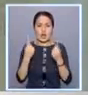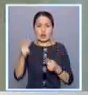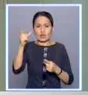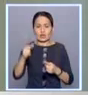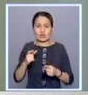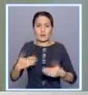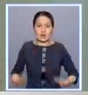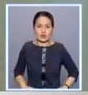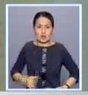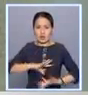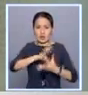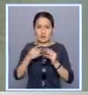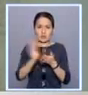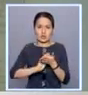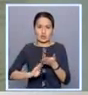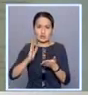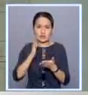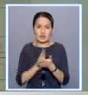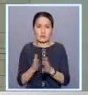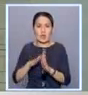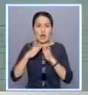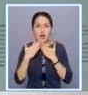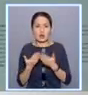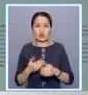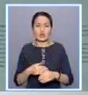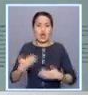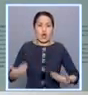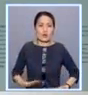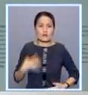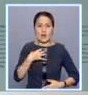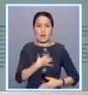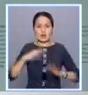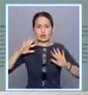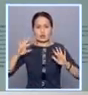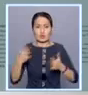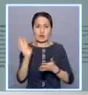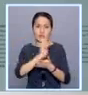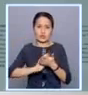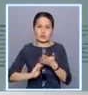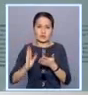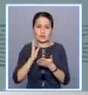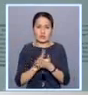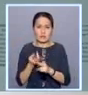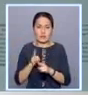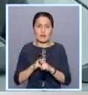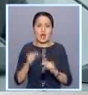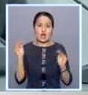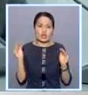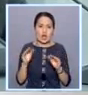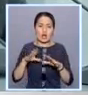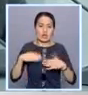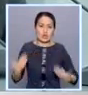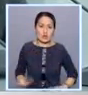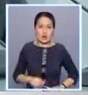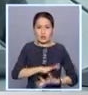тұлғаның өмір жолы толық қамтылған. Альбом қайраткер өміріндегі маңызды кезеңдерге сай бөлімдерден құралған. Әр бөлім шағын